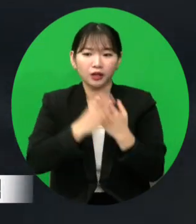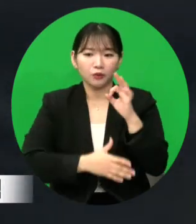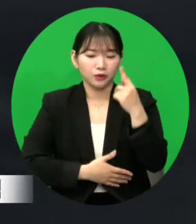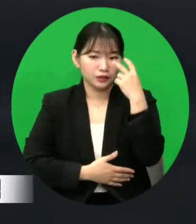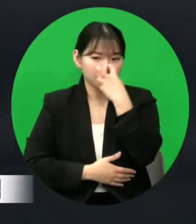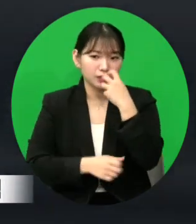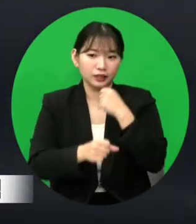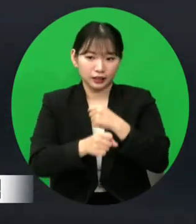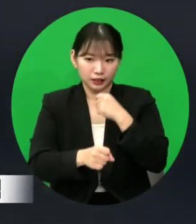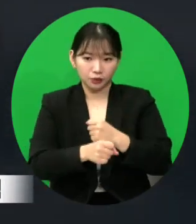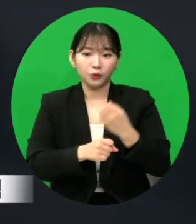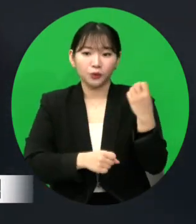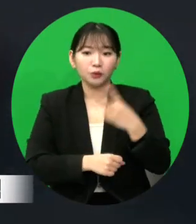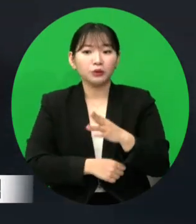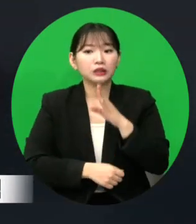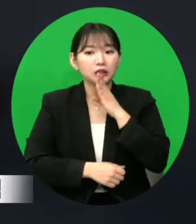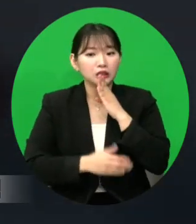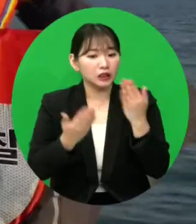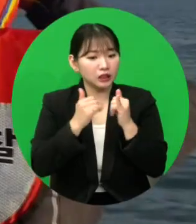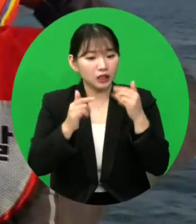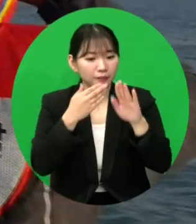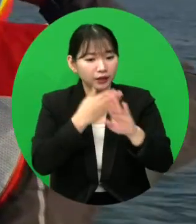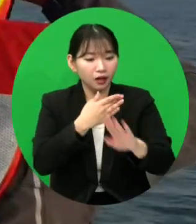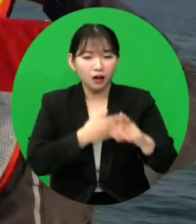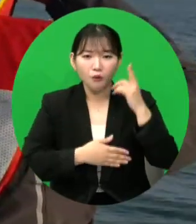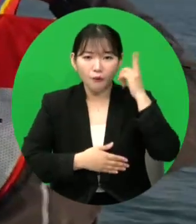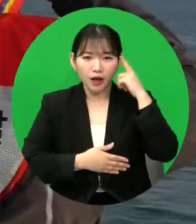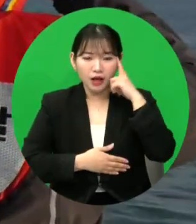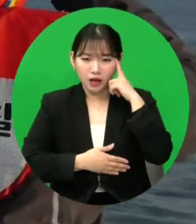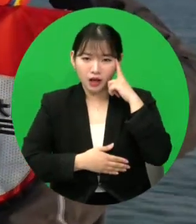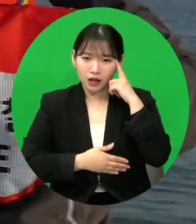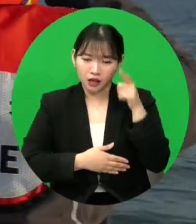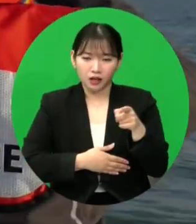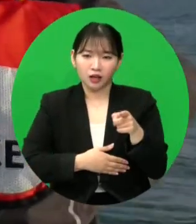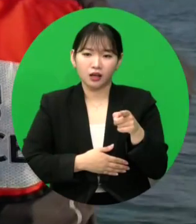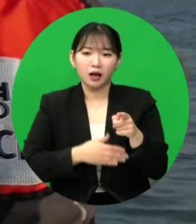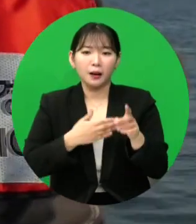원인을 파악하는 한편 실제 승선원 정보가 다르게 기재된